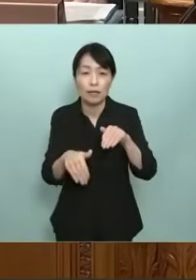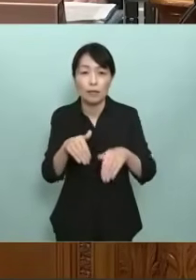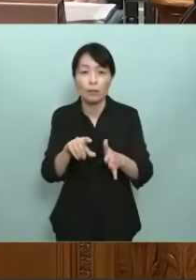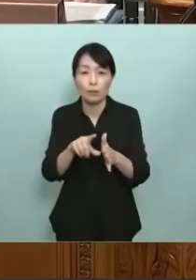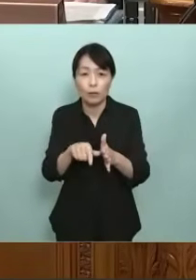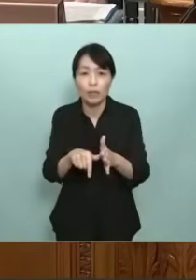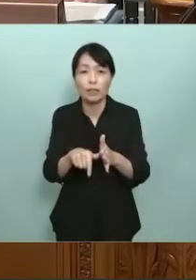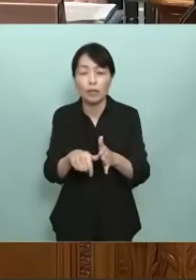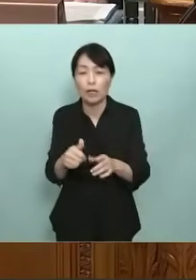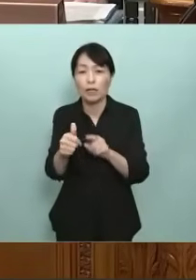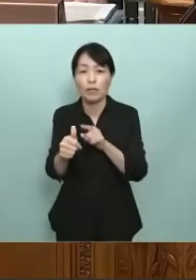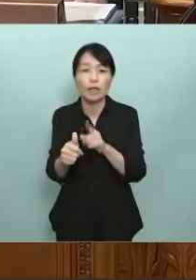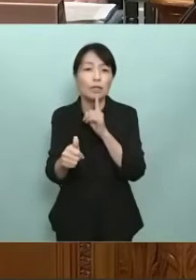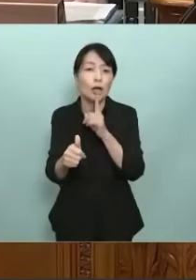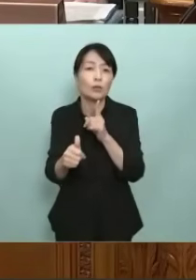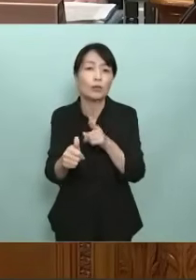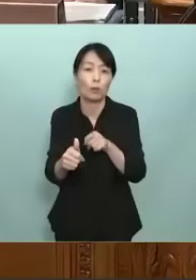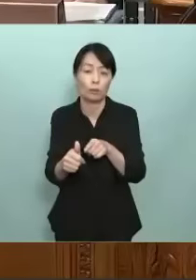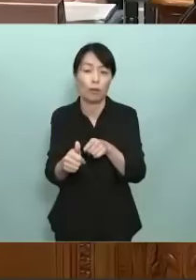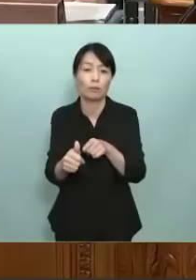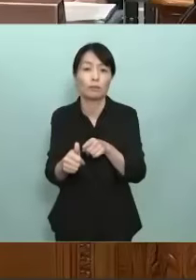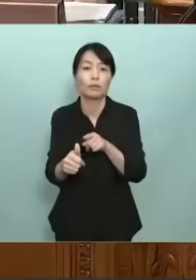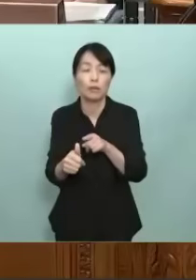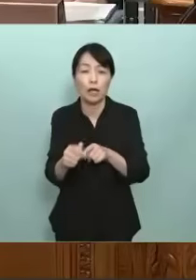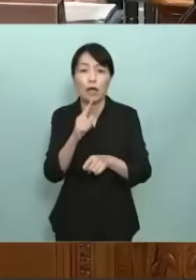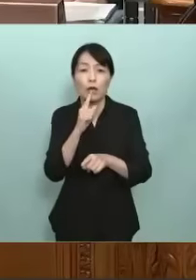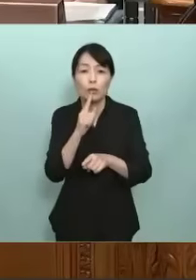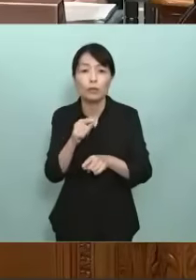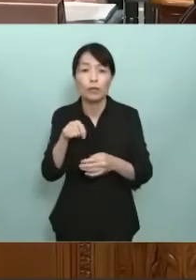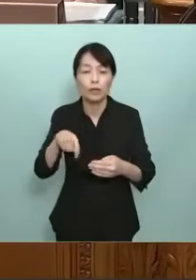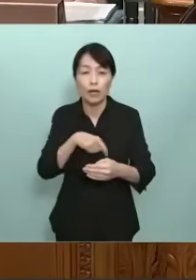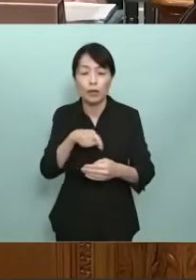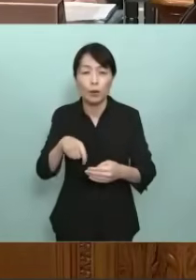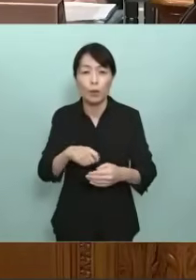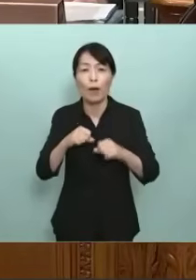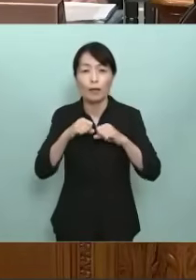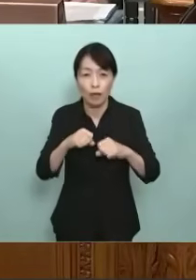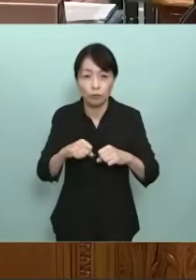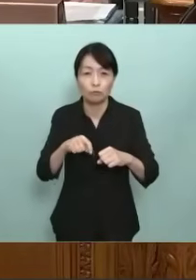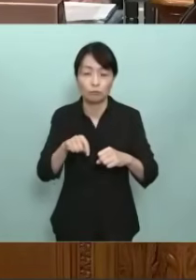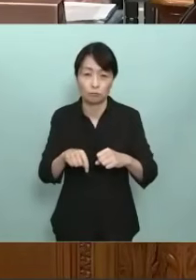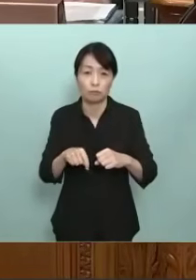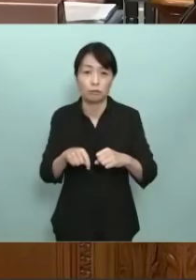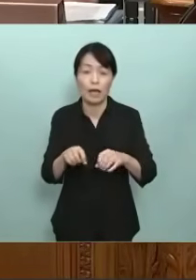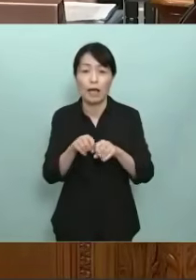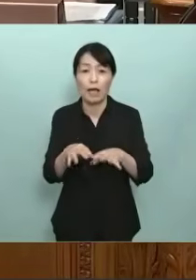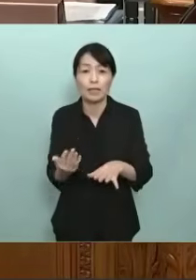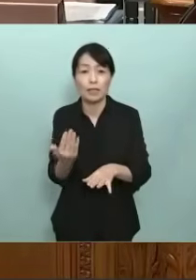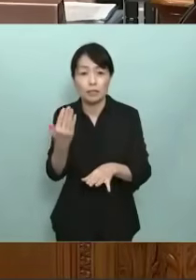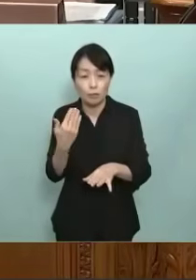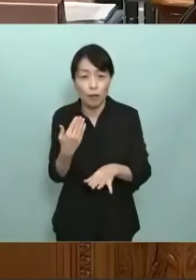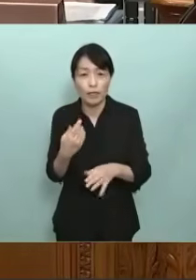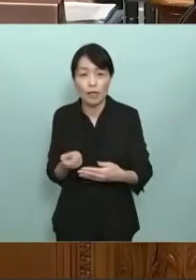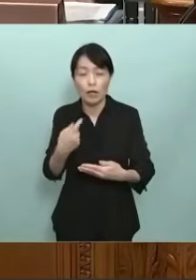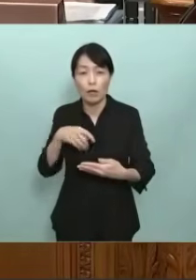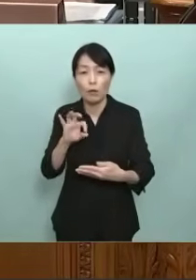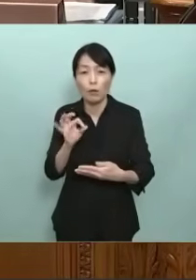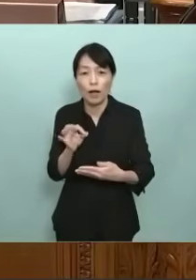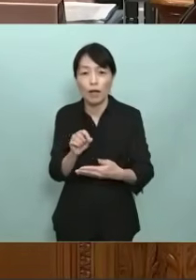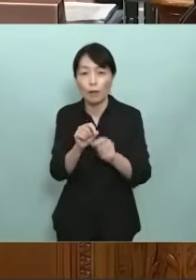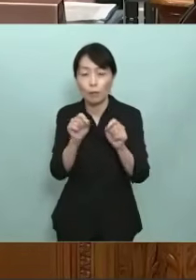総理有限実行解散前になぜ裏問題にけじめをつけないのですかお